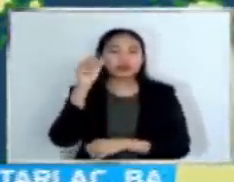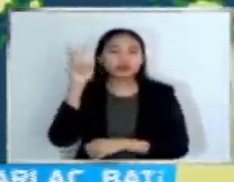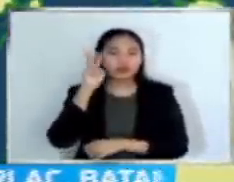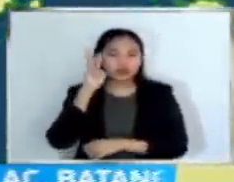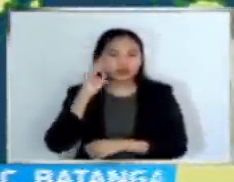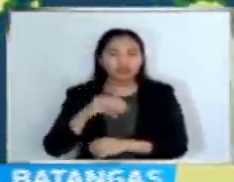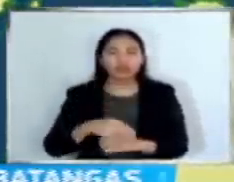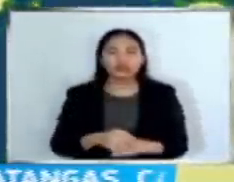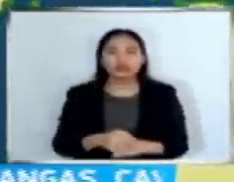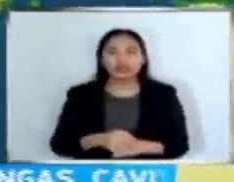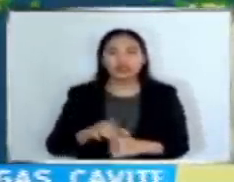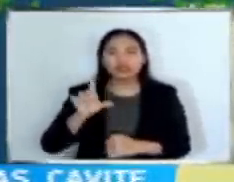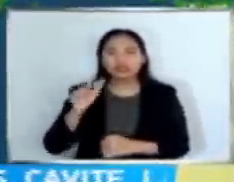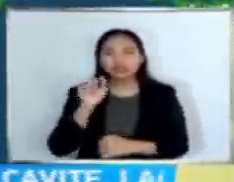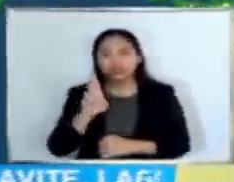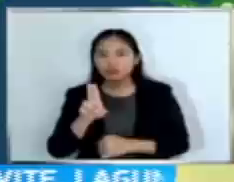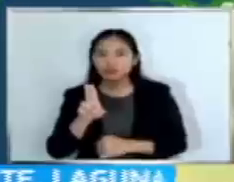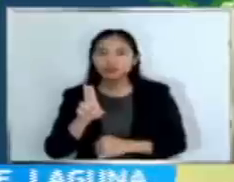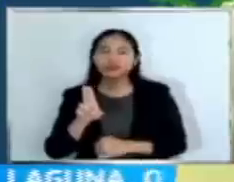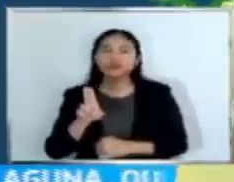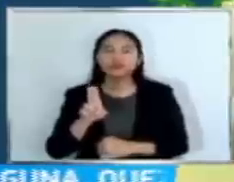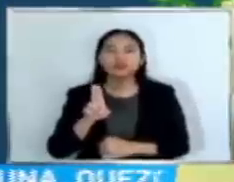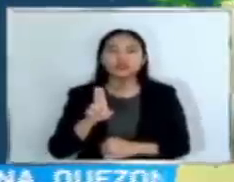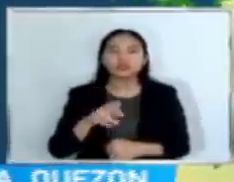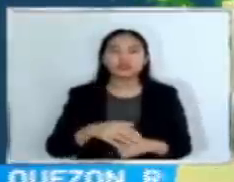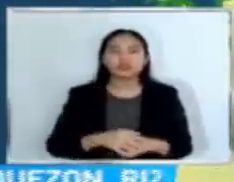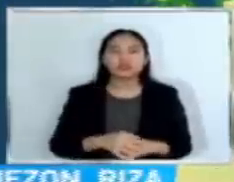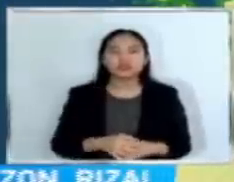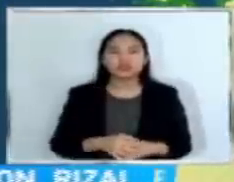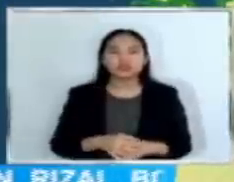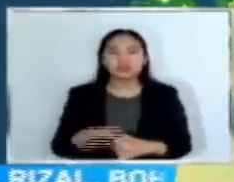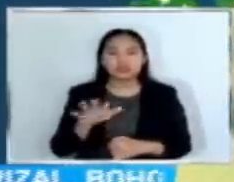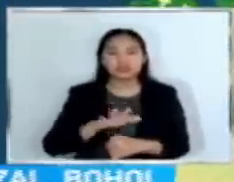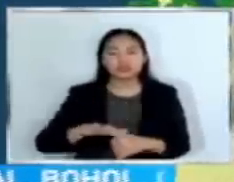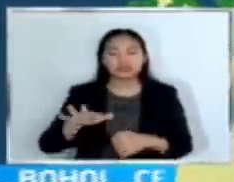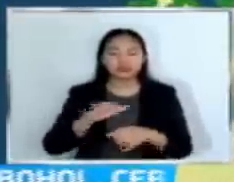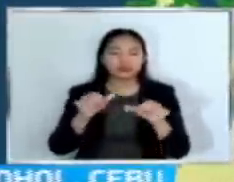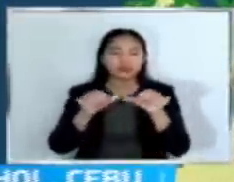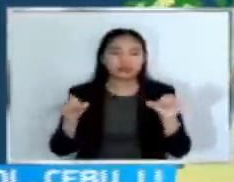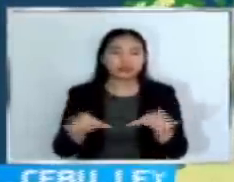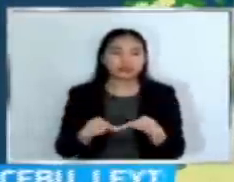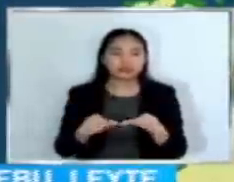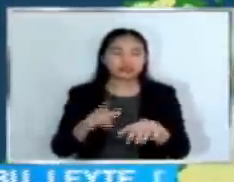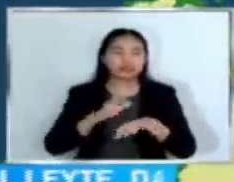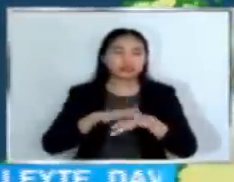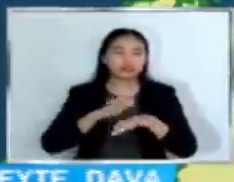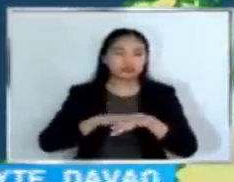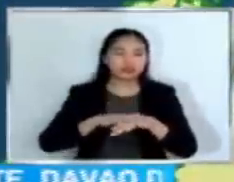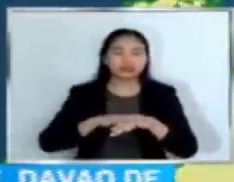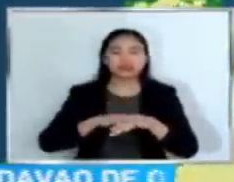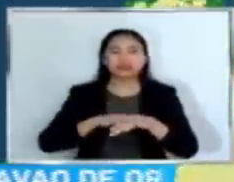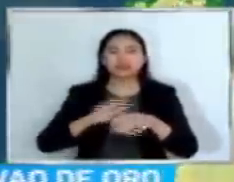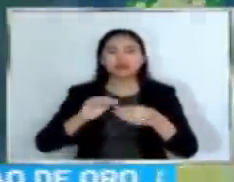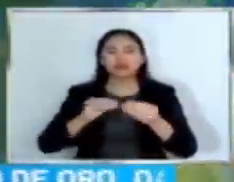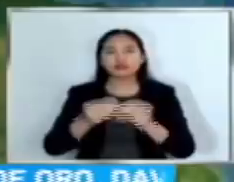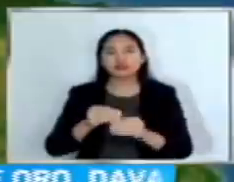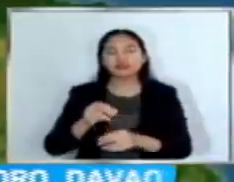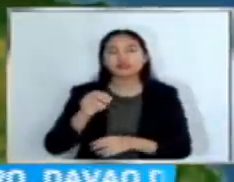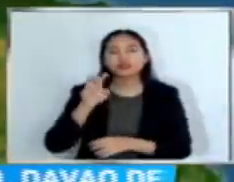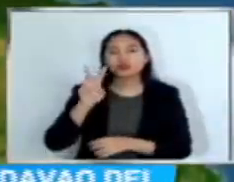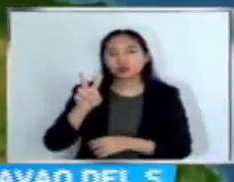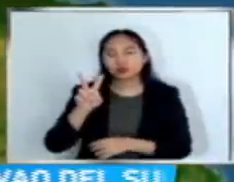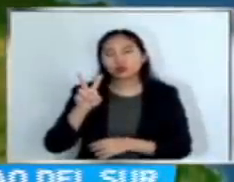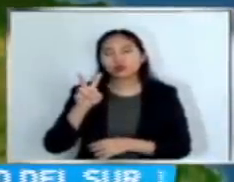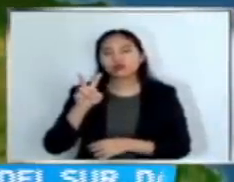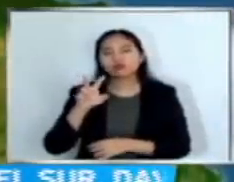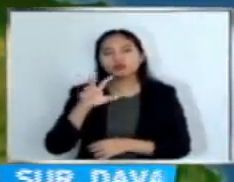yung mga DRR officials ng mga areas na may warning signals number 3, 2, and 1 dito sa mga flash flood and